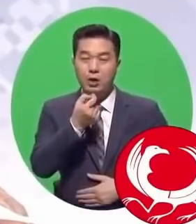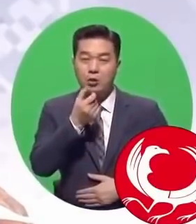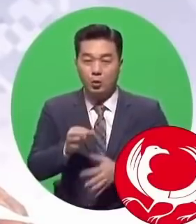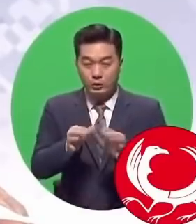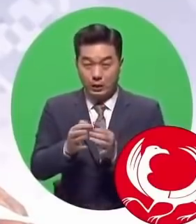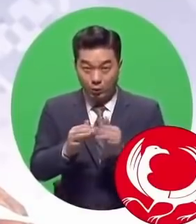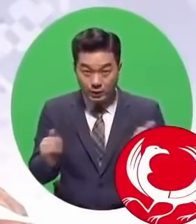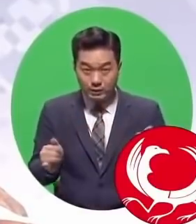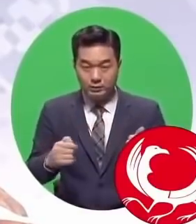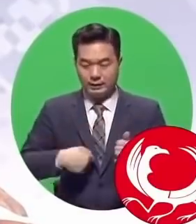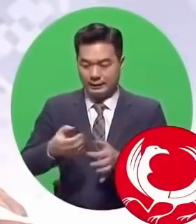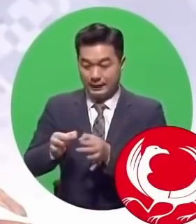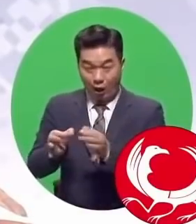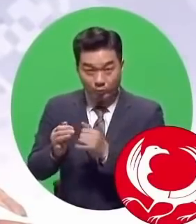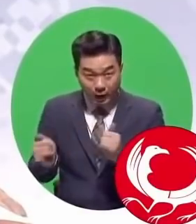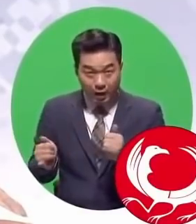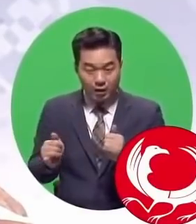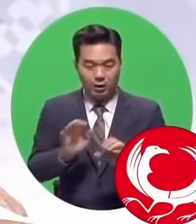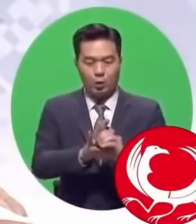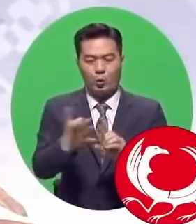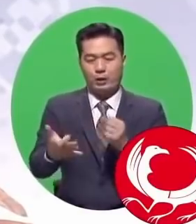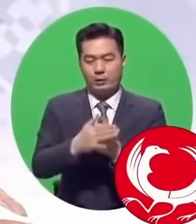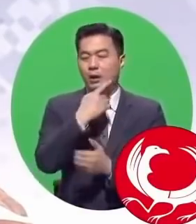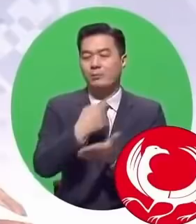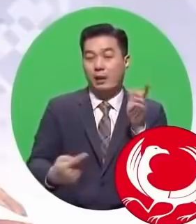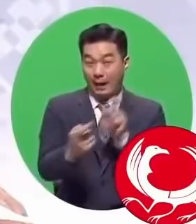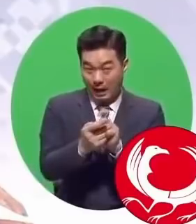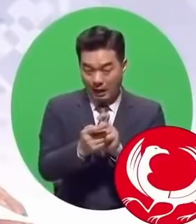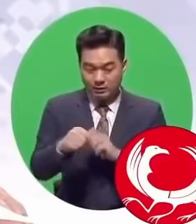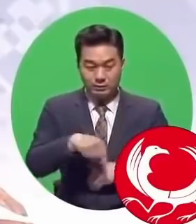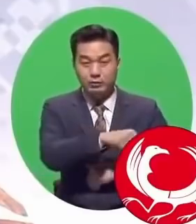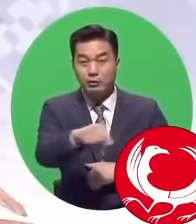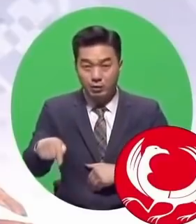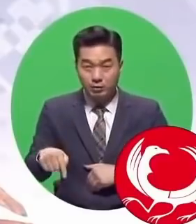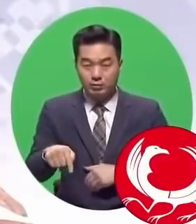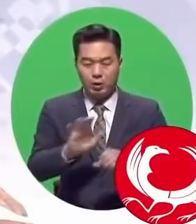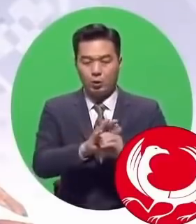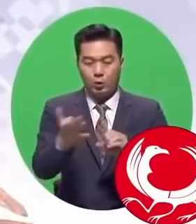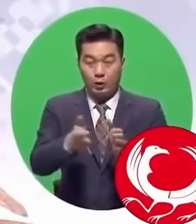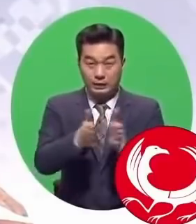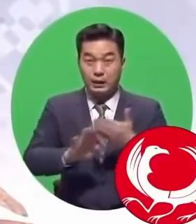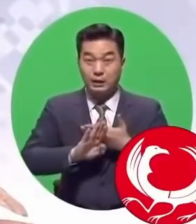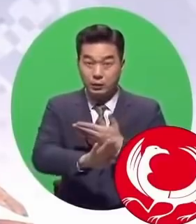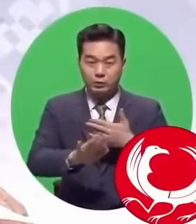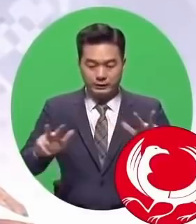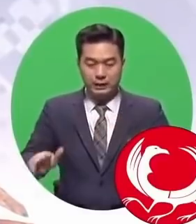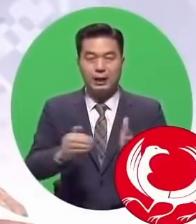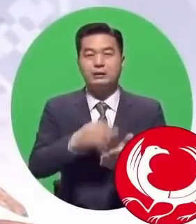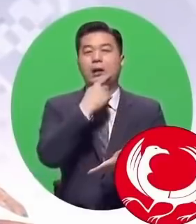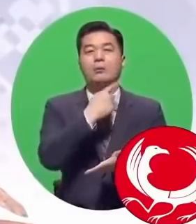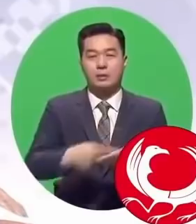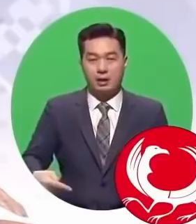영세소상공인 자영업자 코로나로 인해서 피해본 이런 자영업자들은 코로나 시작한 이후 지금까지의